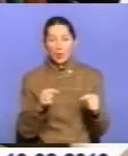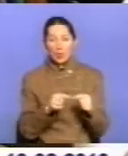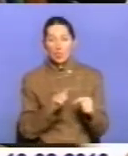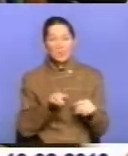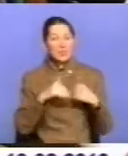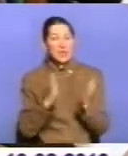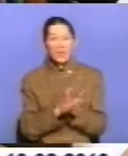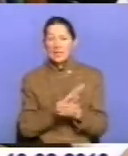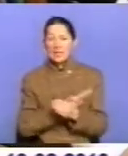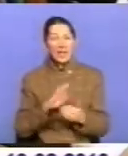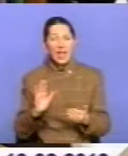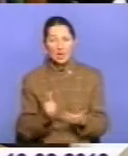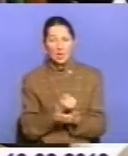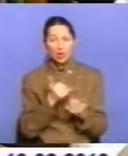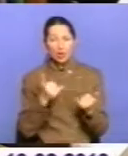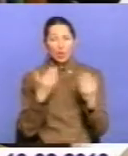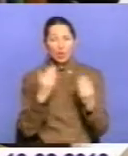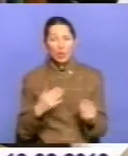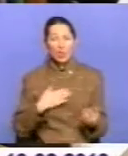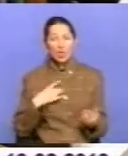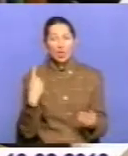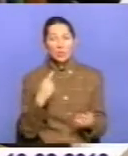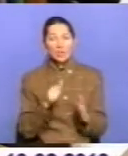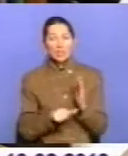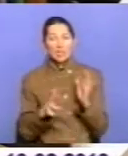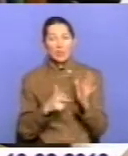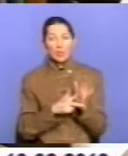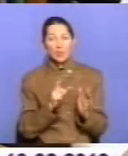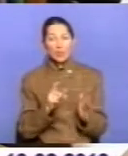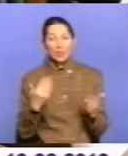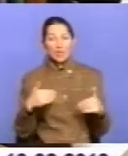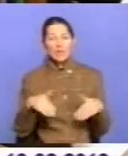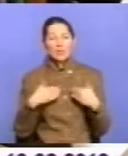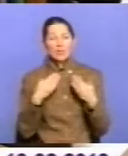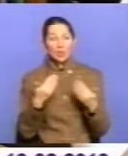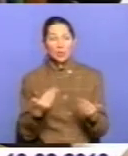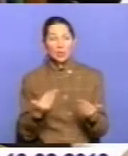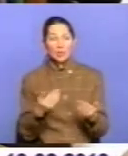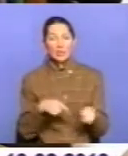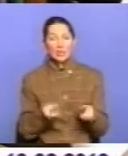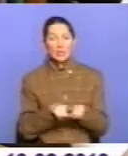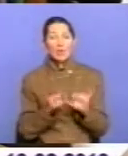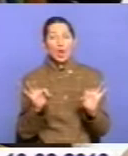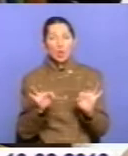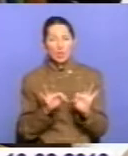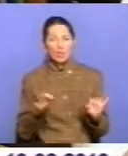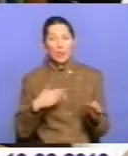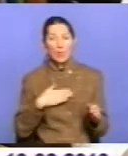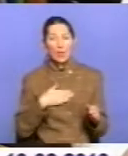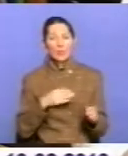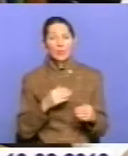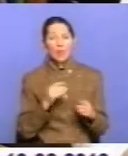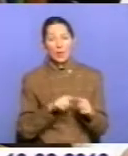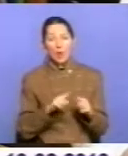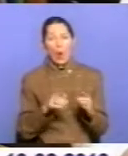На сьогоднішній день по нашій області 68 громадян вже звернулося за такими роз'ясненнями. Значить, ми в оперативному